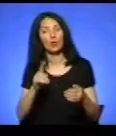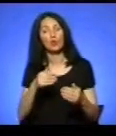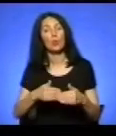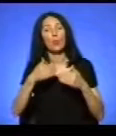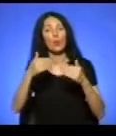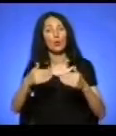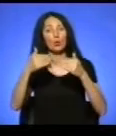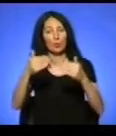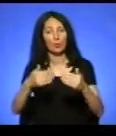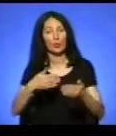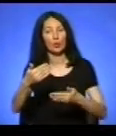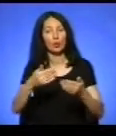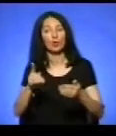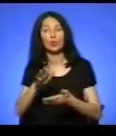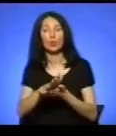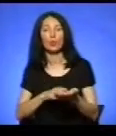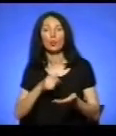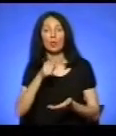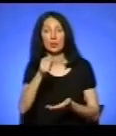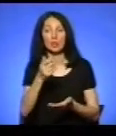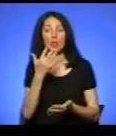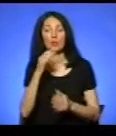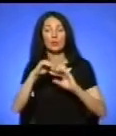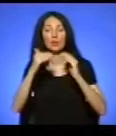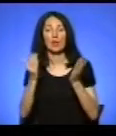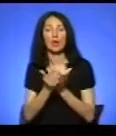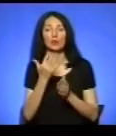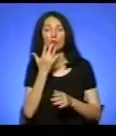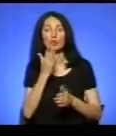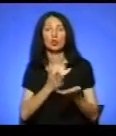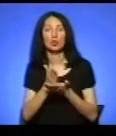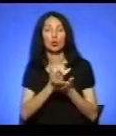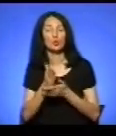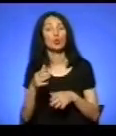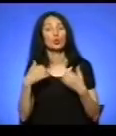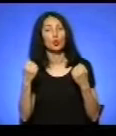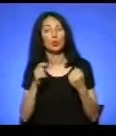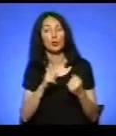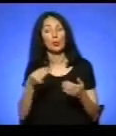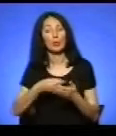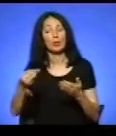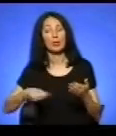того, щоб подати нарешті заяву в Загальнонаціональну службу здоров'я, щоб підписати угоду.